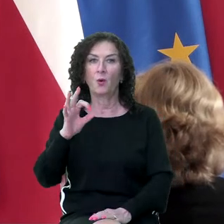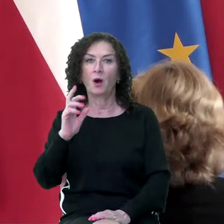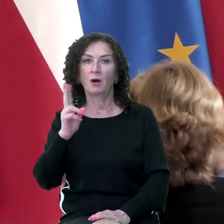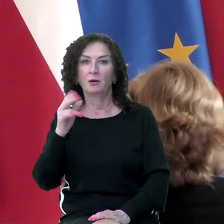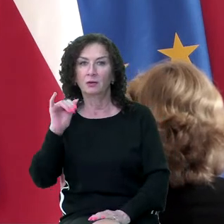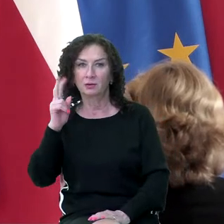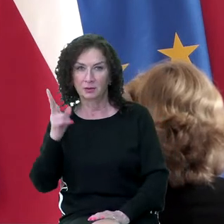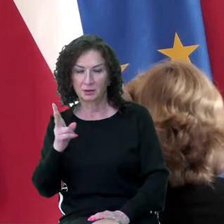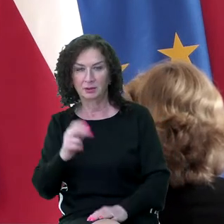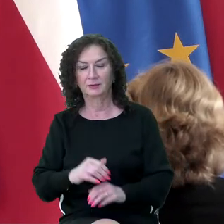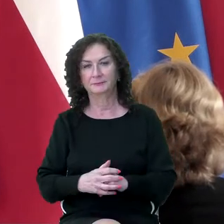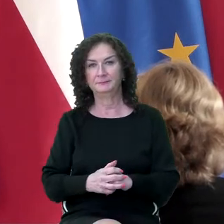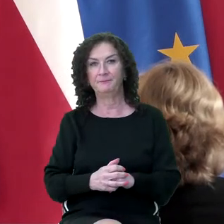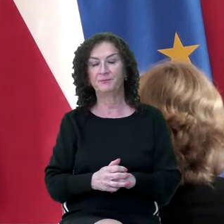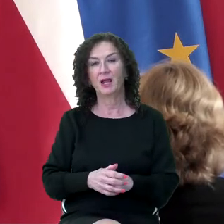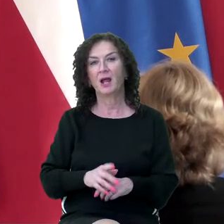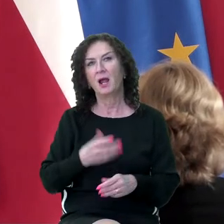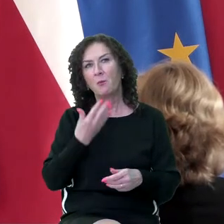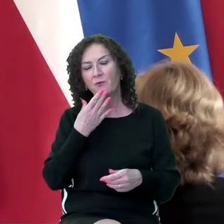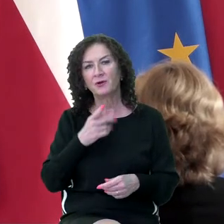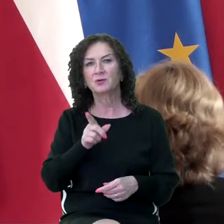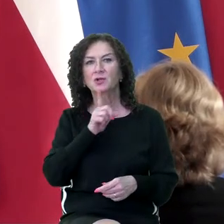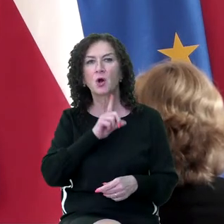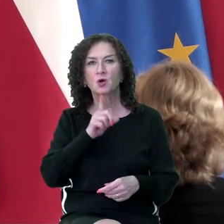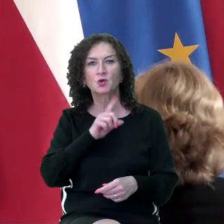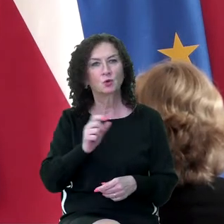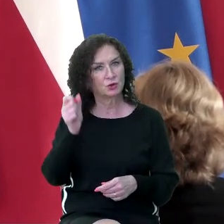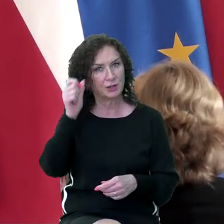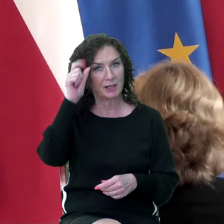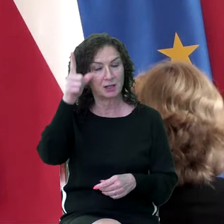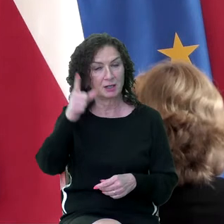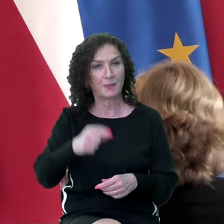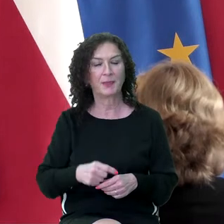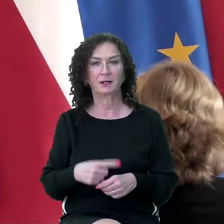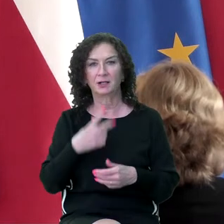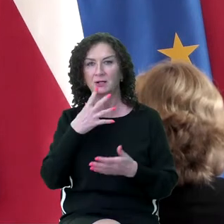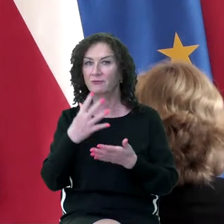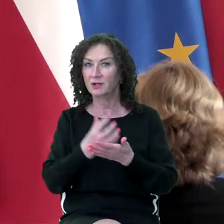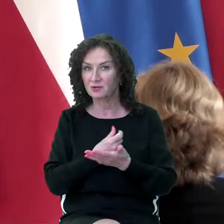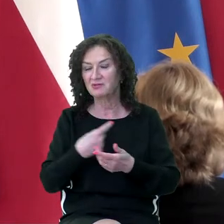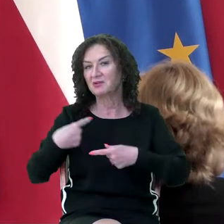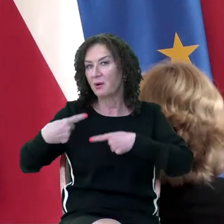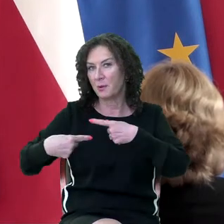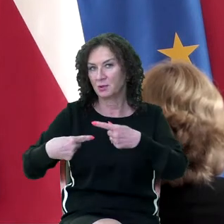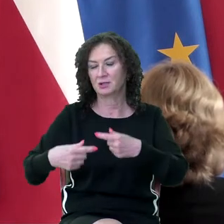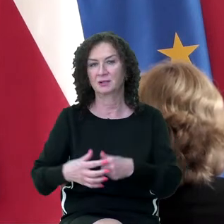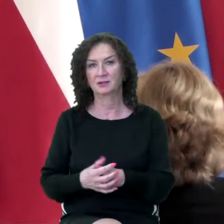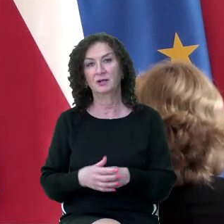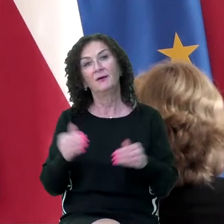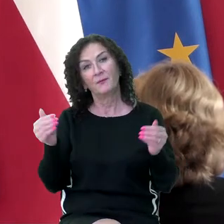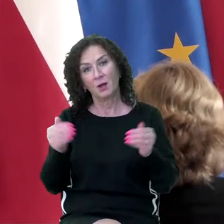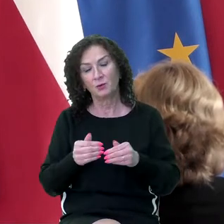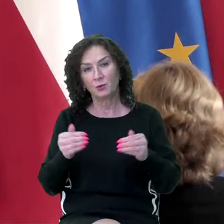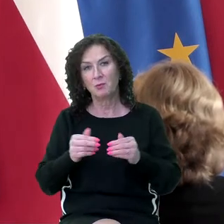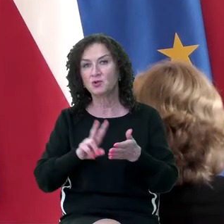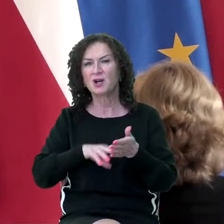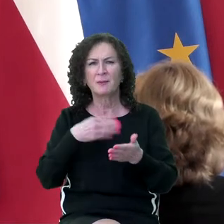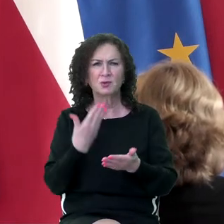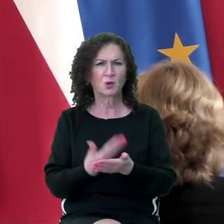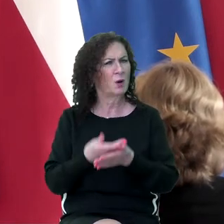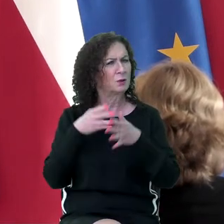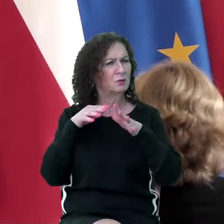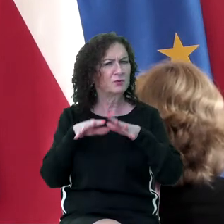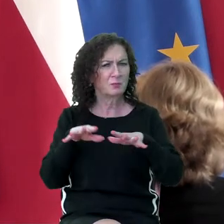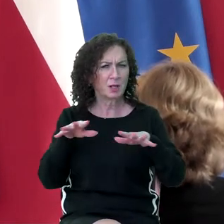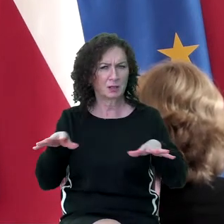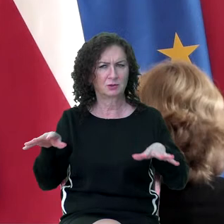dotyczący sztucznej inteligencji przy wykorzystaniu ich danych i automatyzacji różnych procesów. Więc tutaj można oczywiście te przykłady mnożyć i